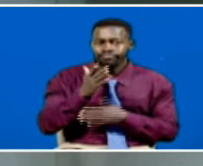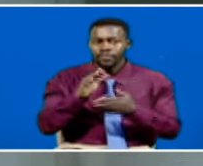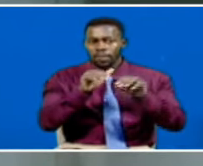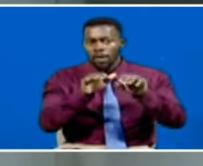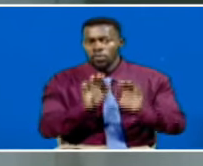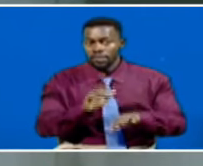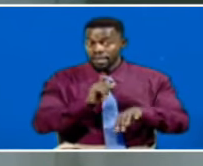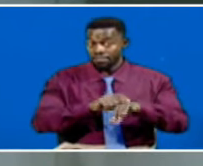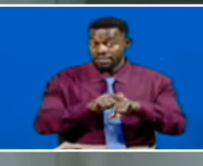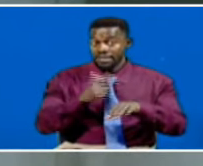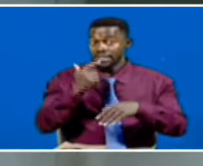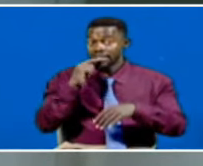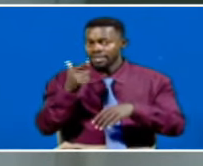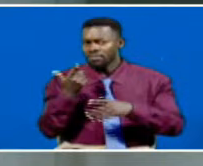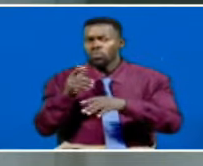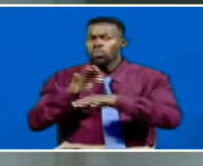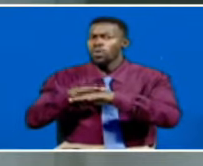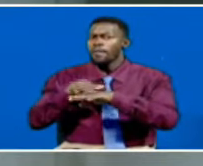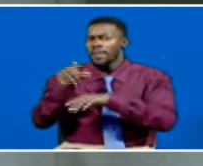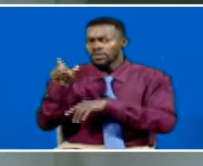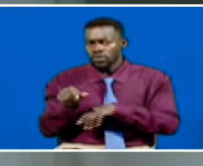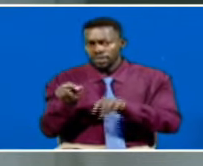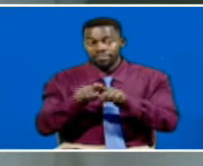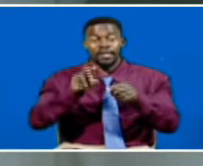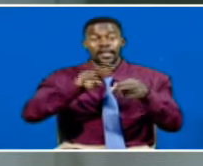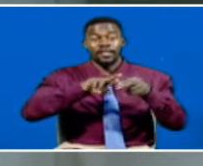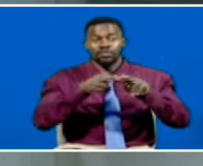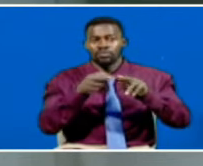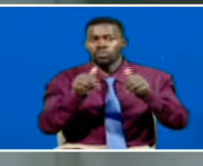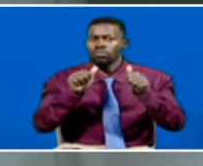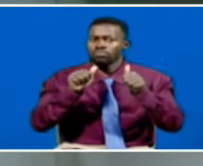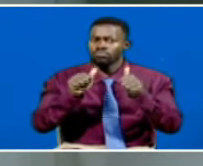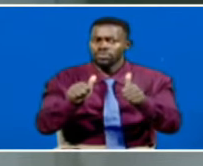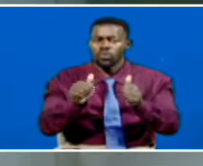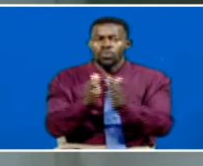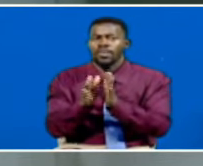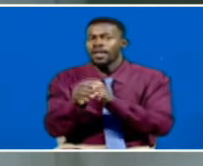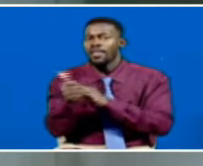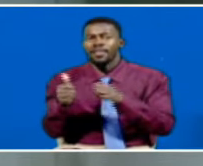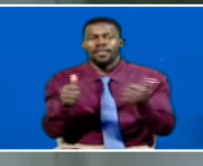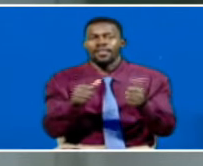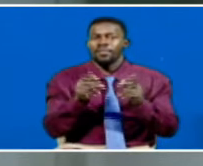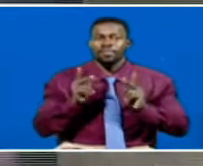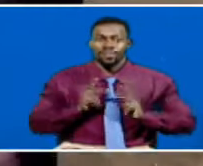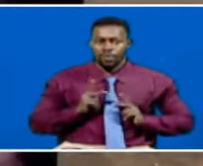mchangamfu aliyejenga urafiki na watu wengi. Paul Nabiswa anaarifu kutoka Nakuru.